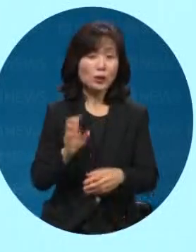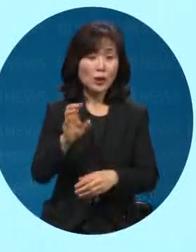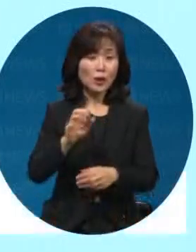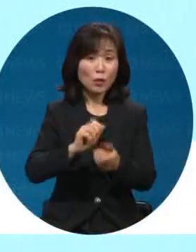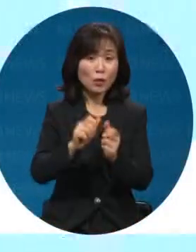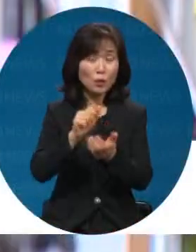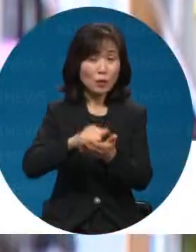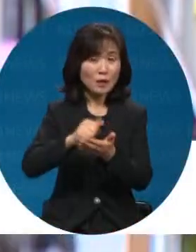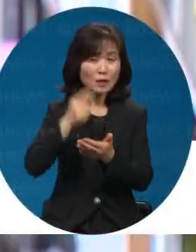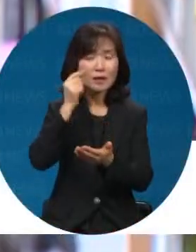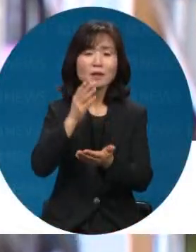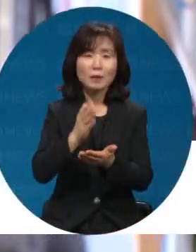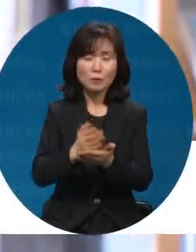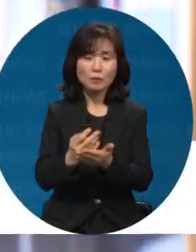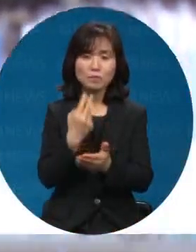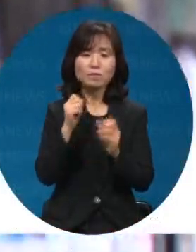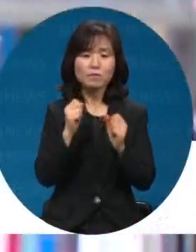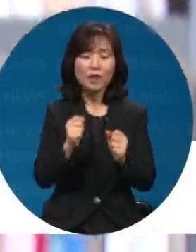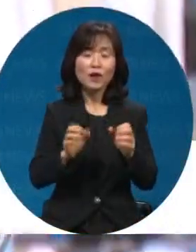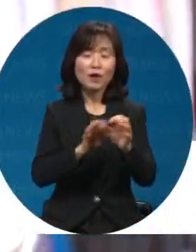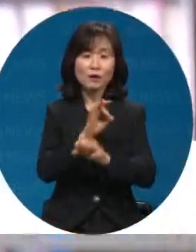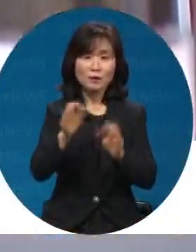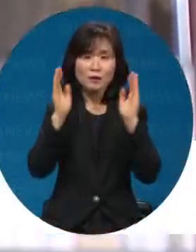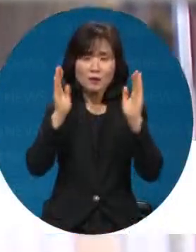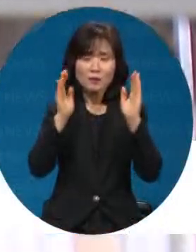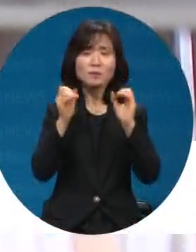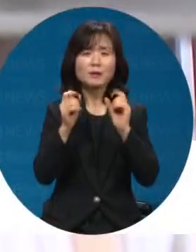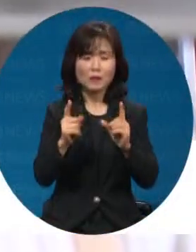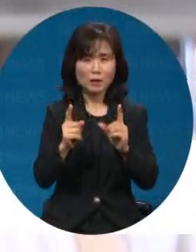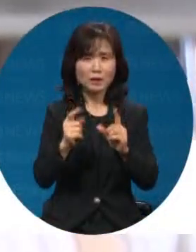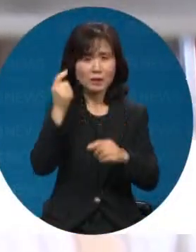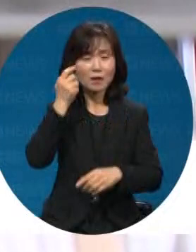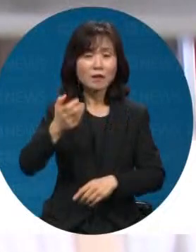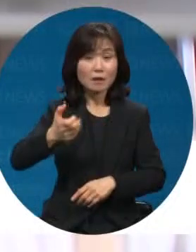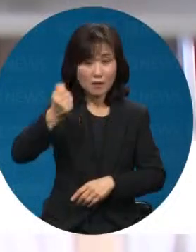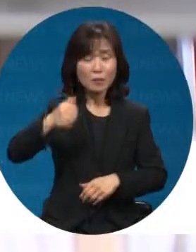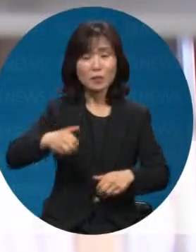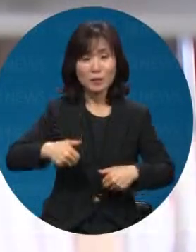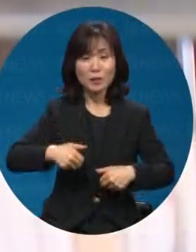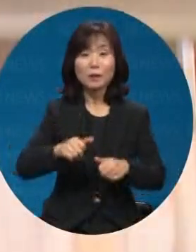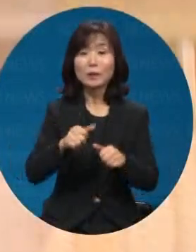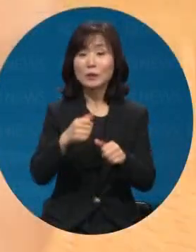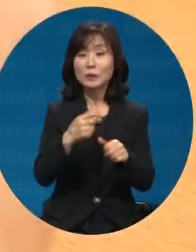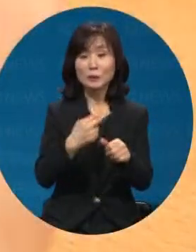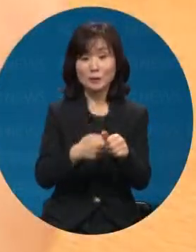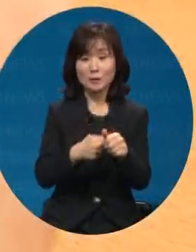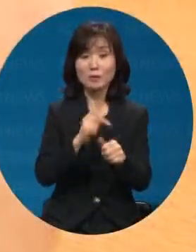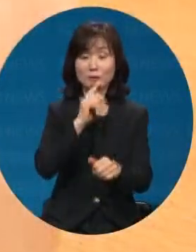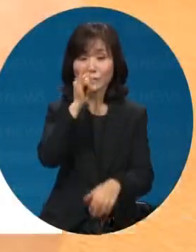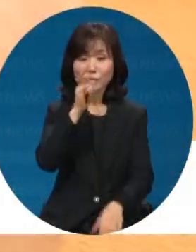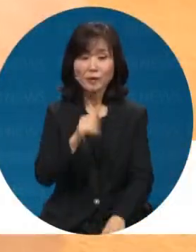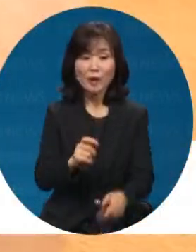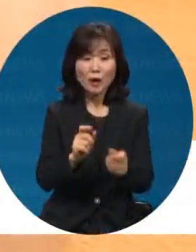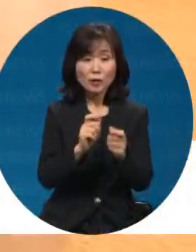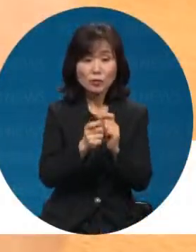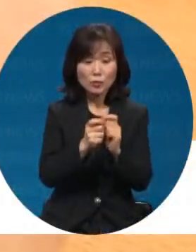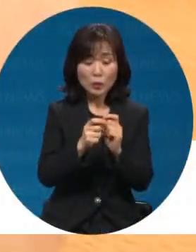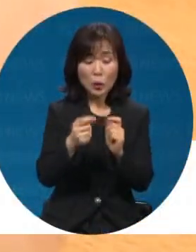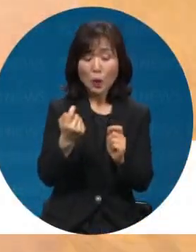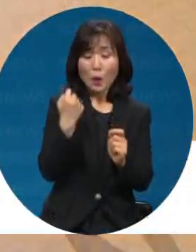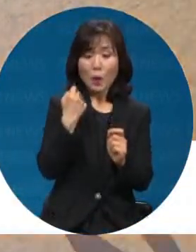말고 살아 있는 경제 학습의 기회로 삼아 달라는 게 교사들의 당구 입니다 주식 죄는 항상 기업이